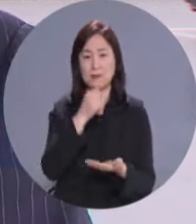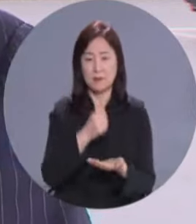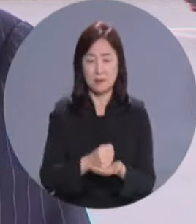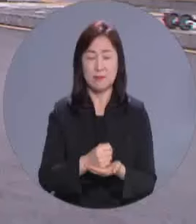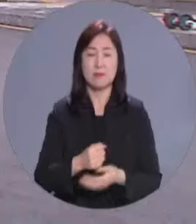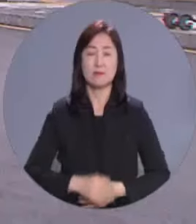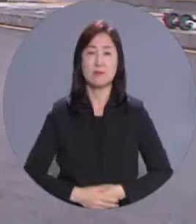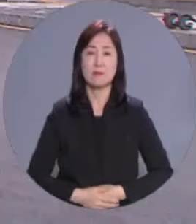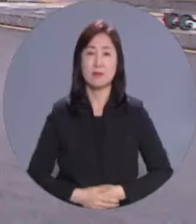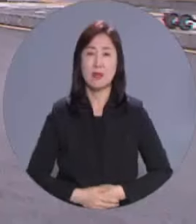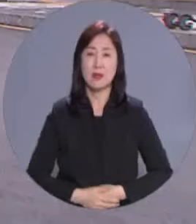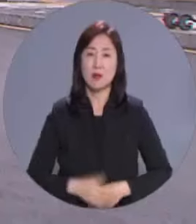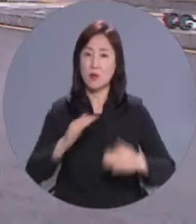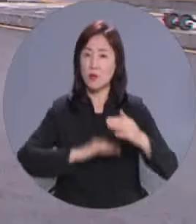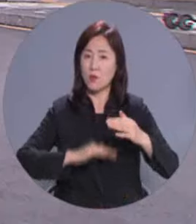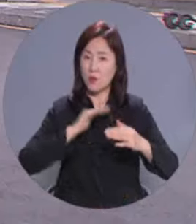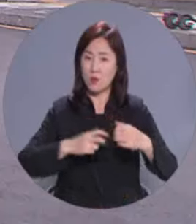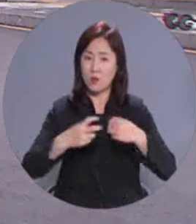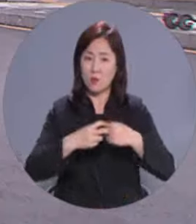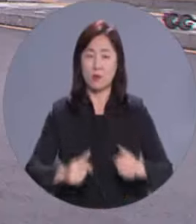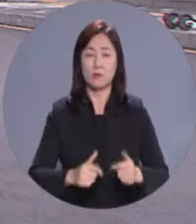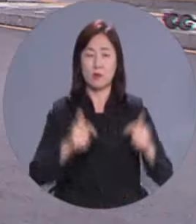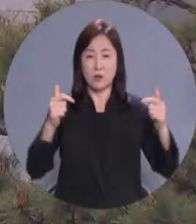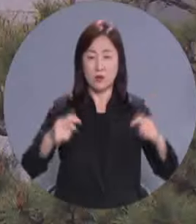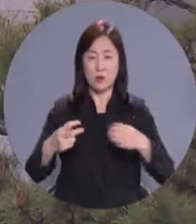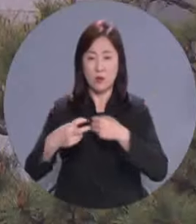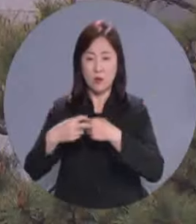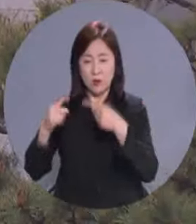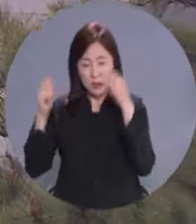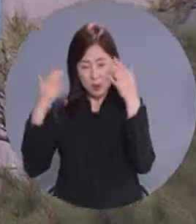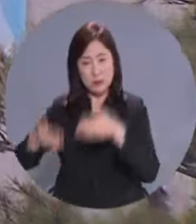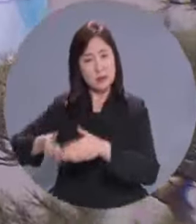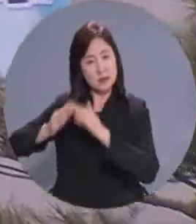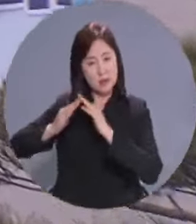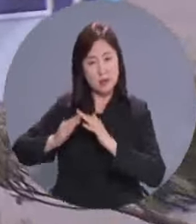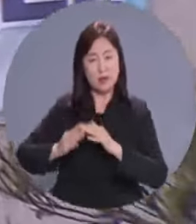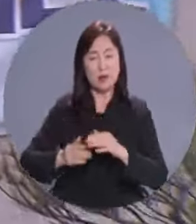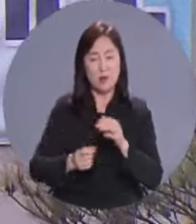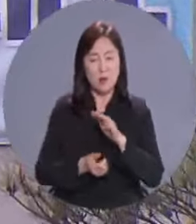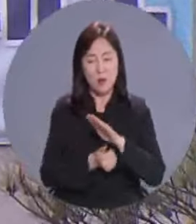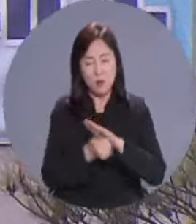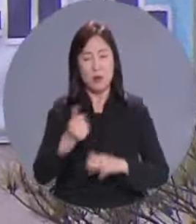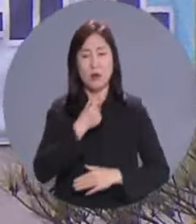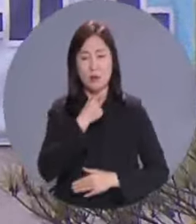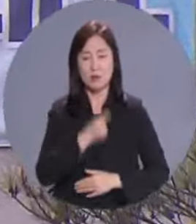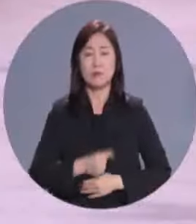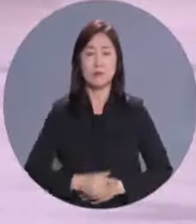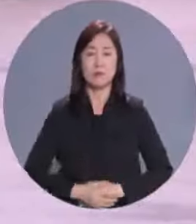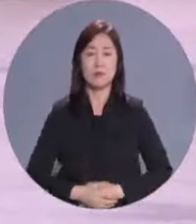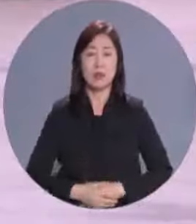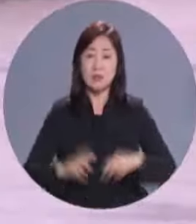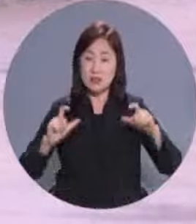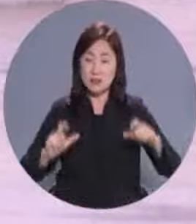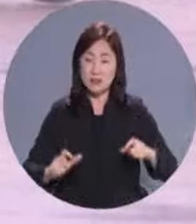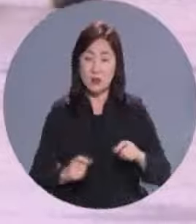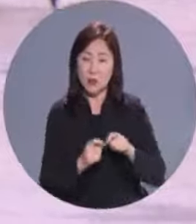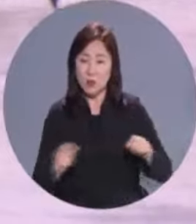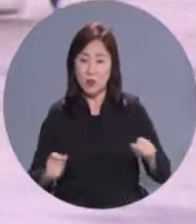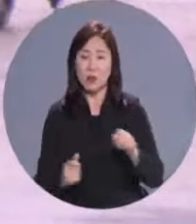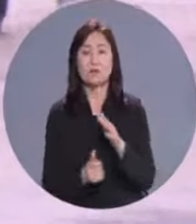합니다 공공의료를 확충하고 의대를 설립해야 한다는 요구는 수십년째 이어지고 있습니다 지역의